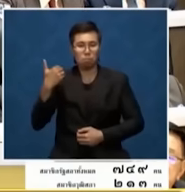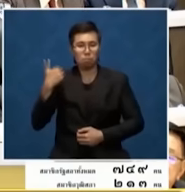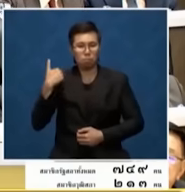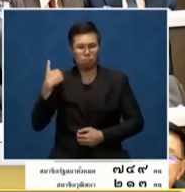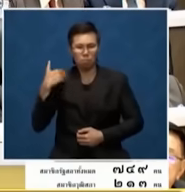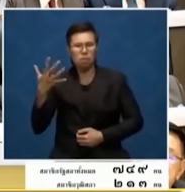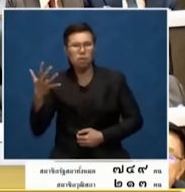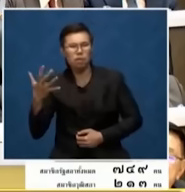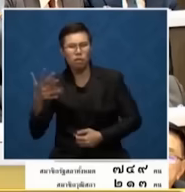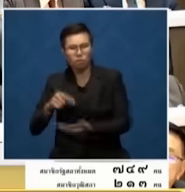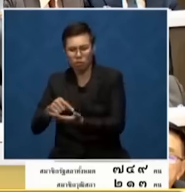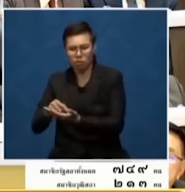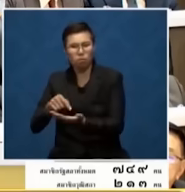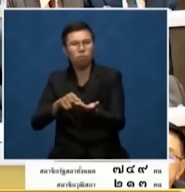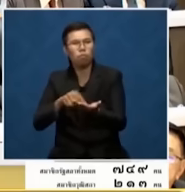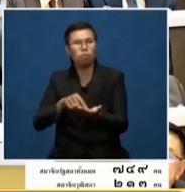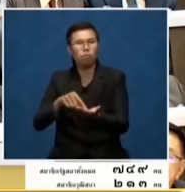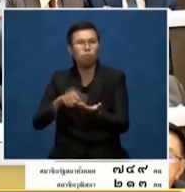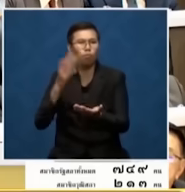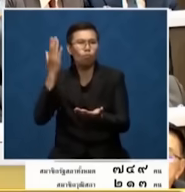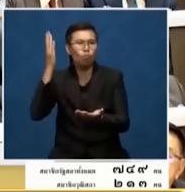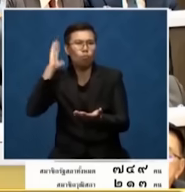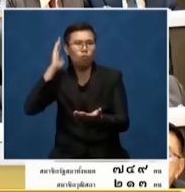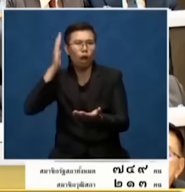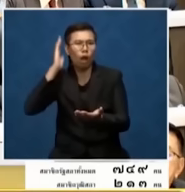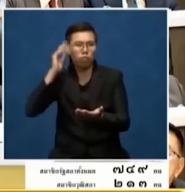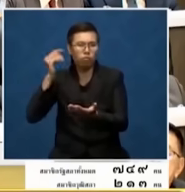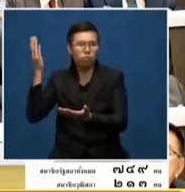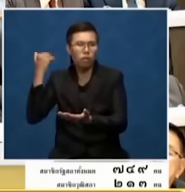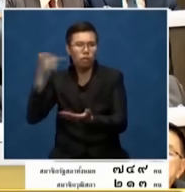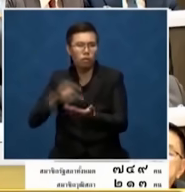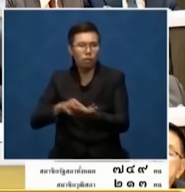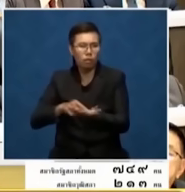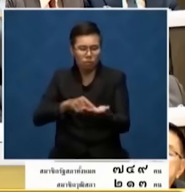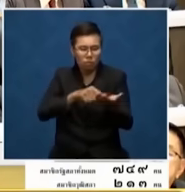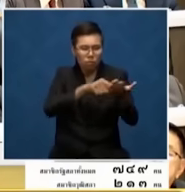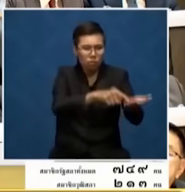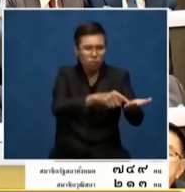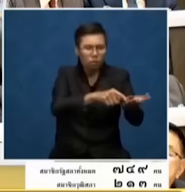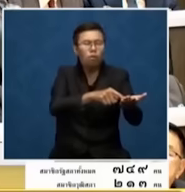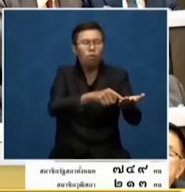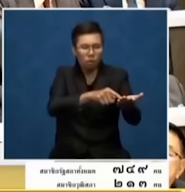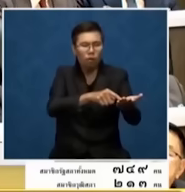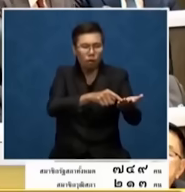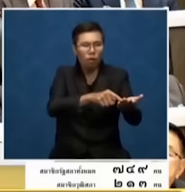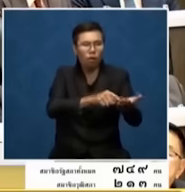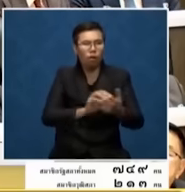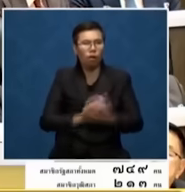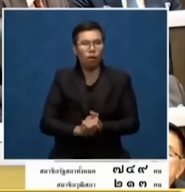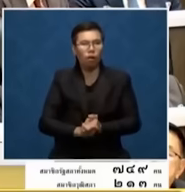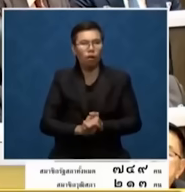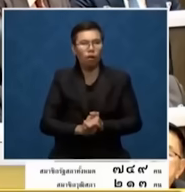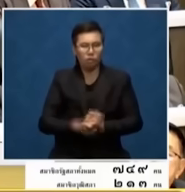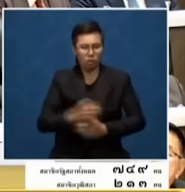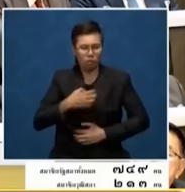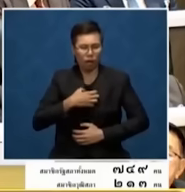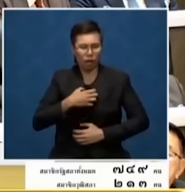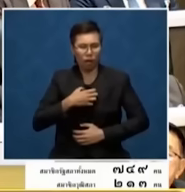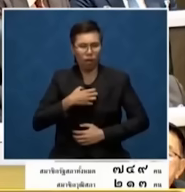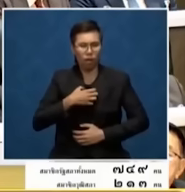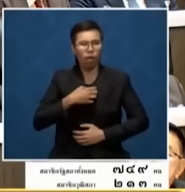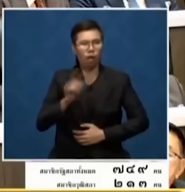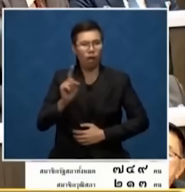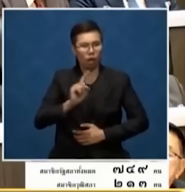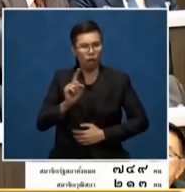กันนะครับก็ทำท่าจะเป็นอย่างนั้นนะทำท่าจะเป็นอย่างนั้นแล้วไปมามานะฮะคุณอัครเด